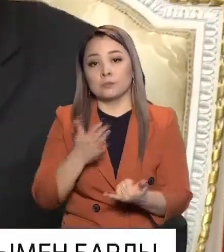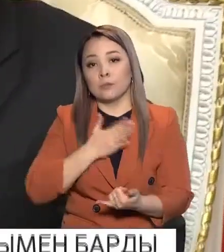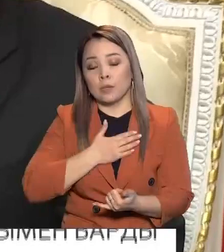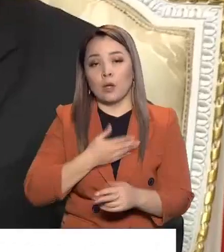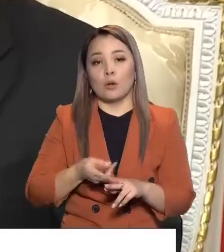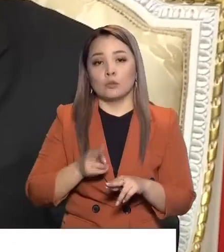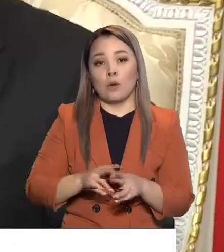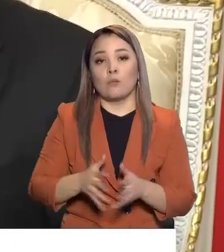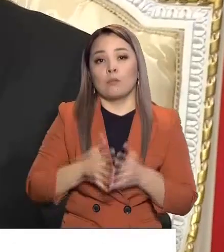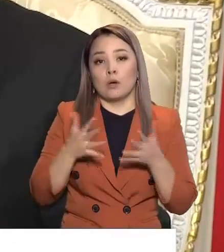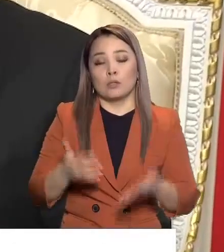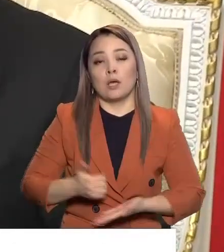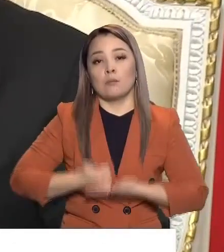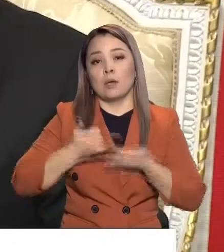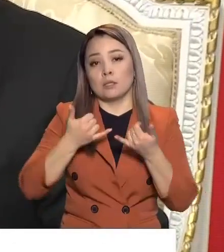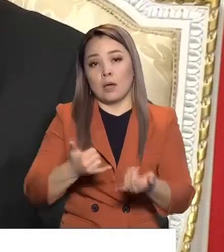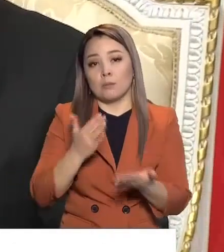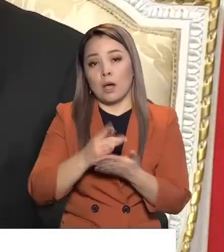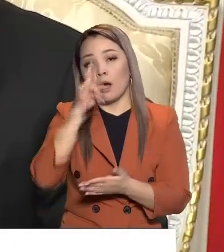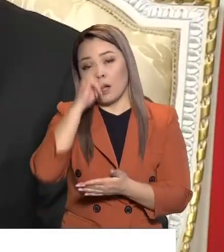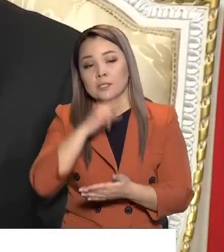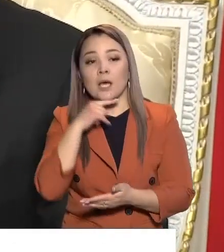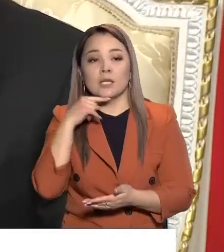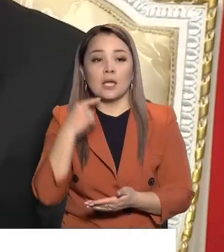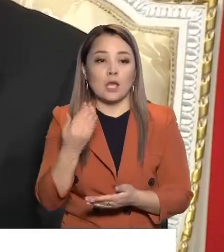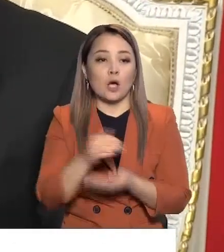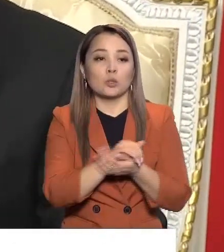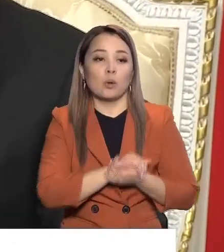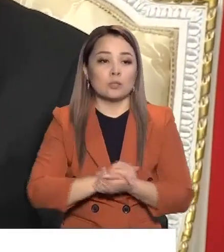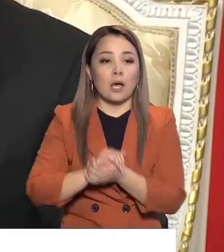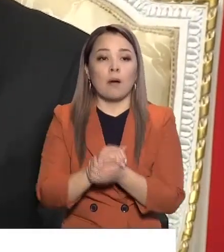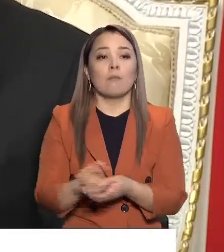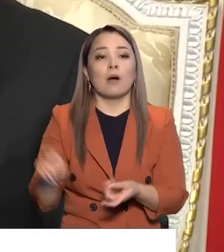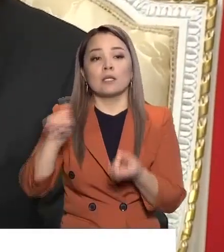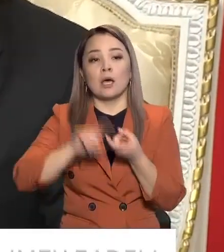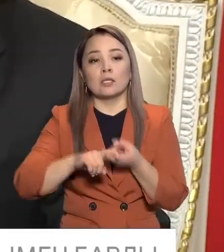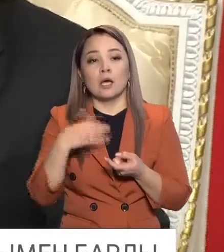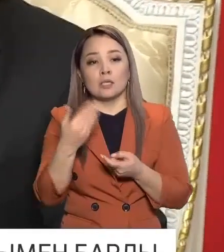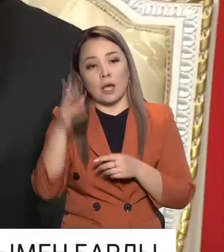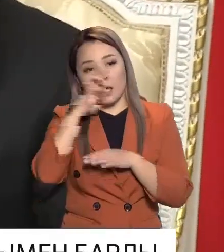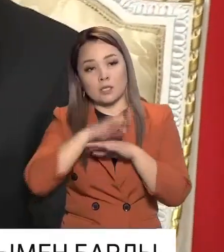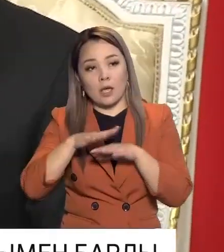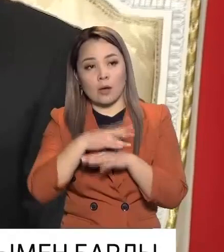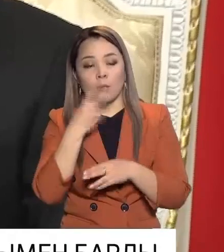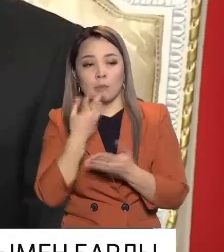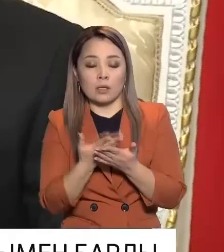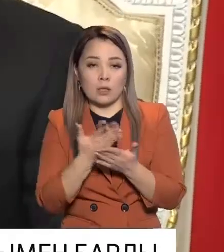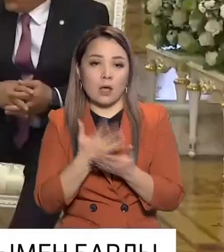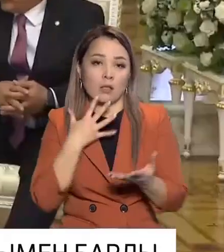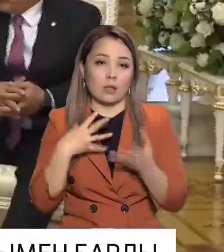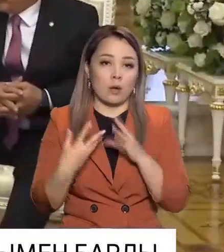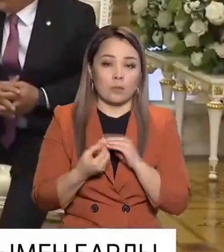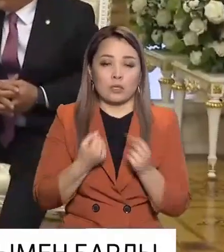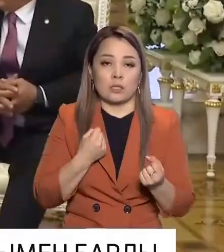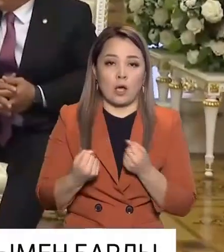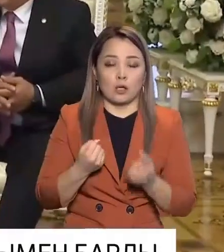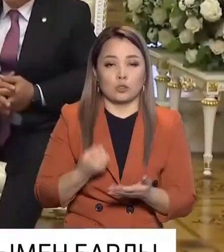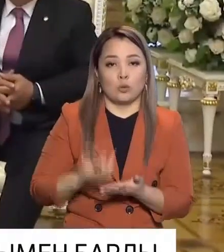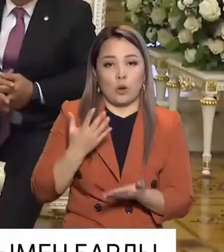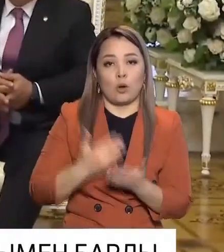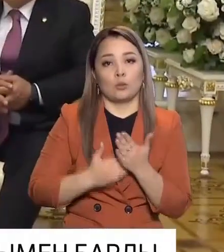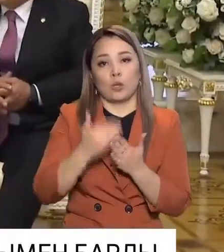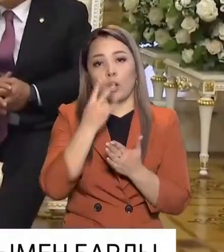Біз үшін бұл үлкен мәртебе. Қазақстан мен Ресей арасындағы достық байланыстар аясында сіздің еліңізбен ықпалдастықты нығайту мүмкіндігін жоғары